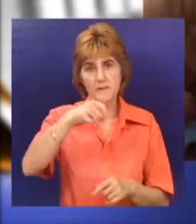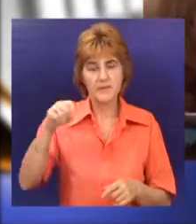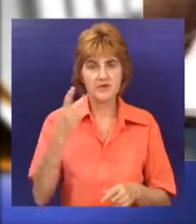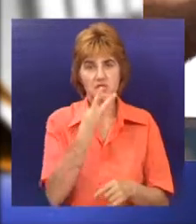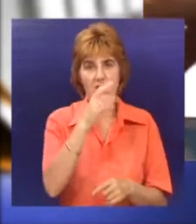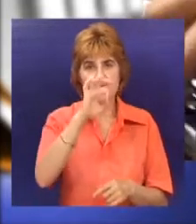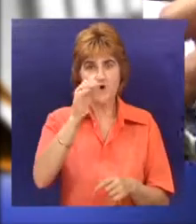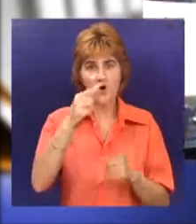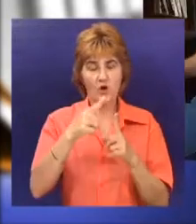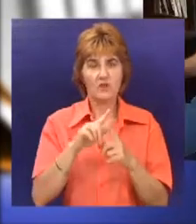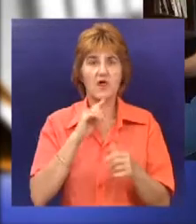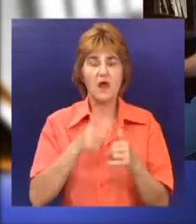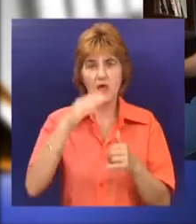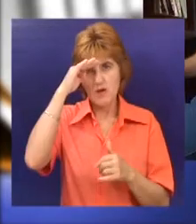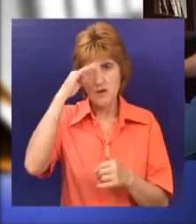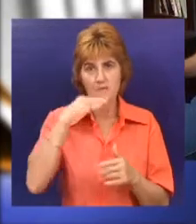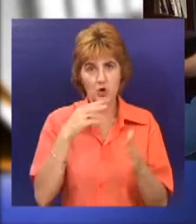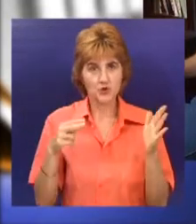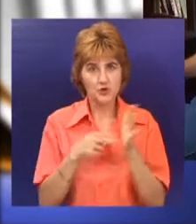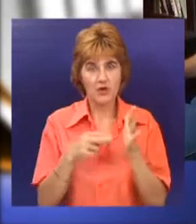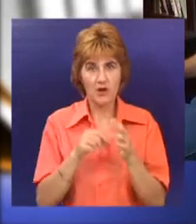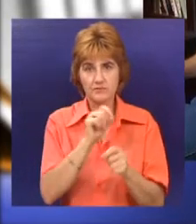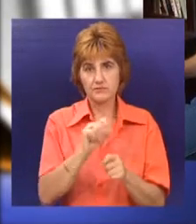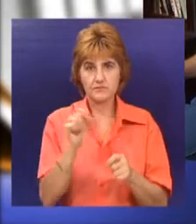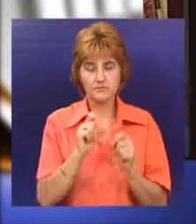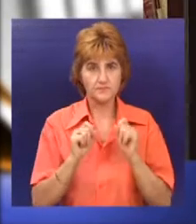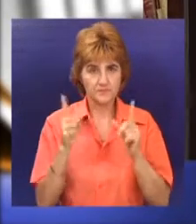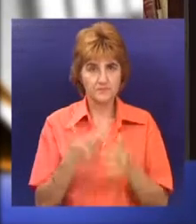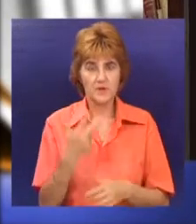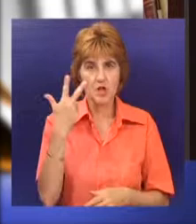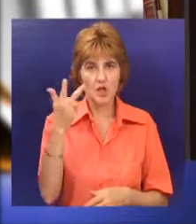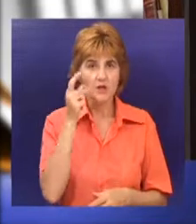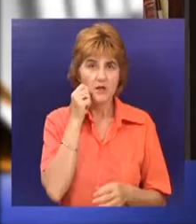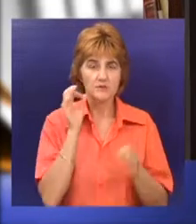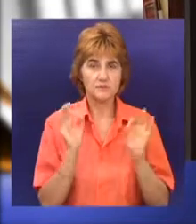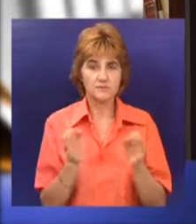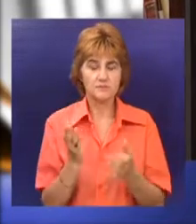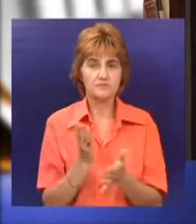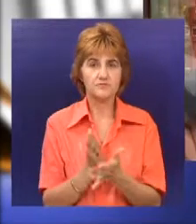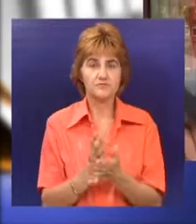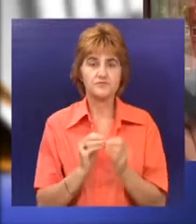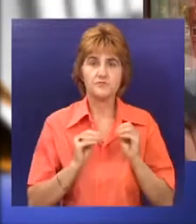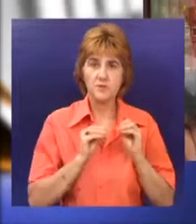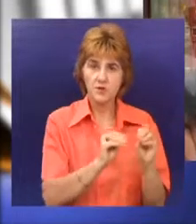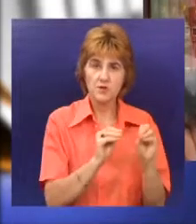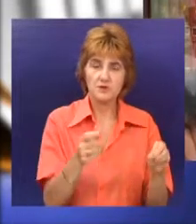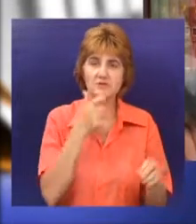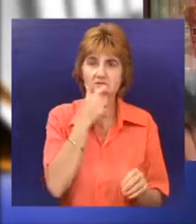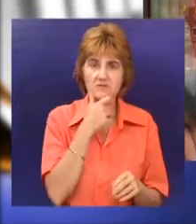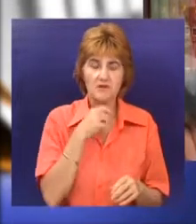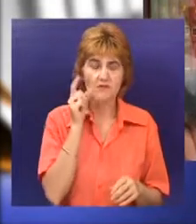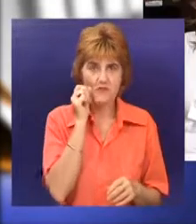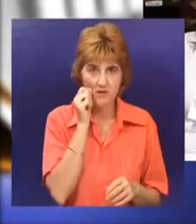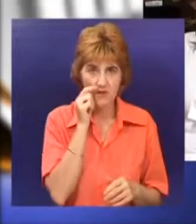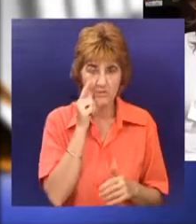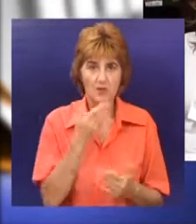i elektronske pošte. Troje instruktora, praktikanata, inženjera informatike angažovanih preko Nacionalne službe za zapošljavanje